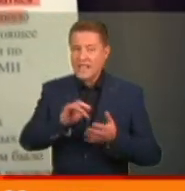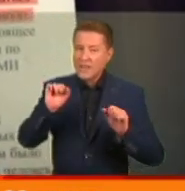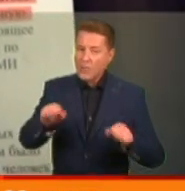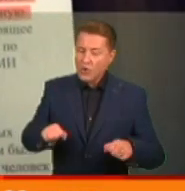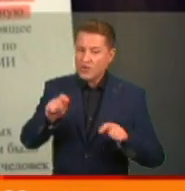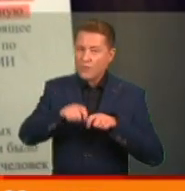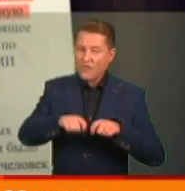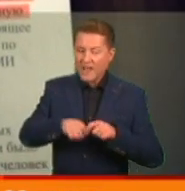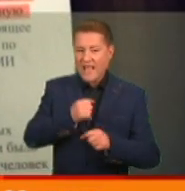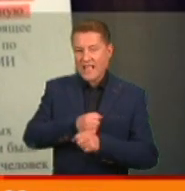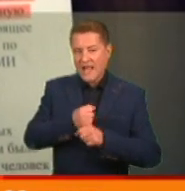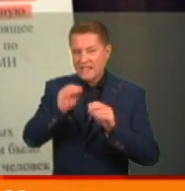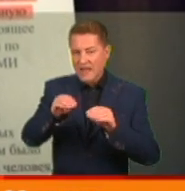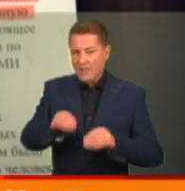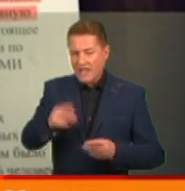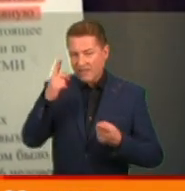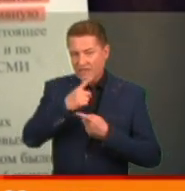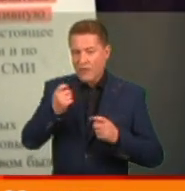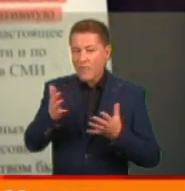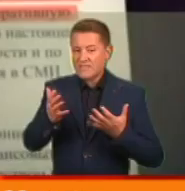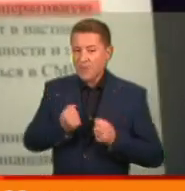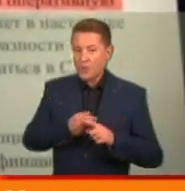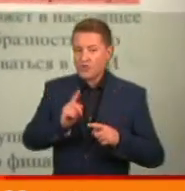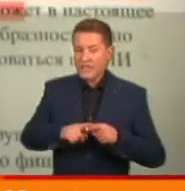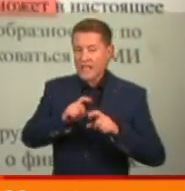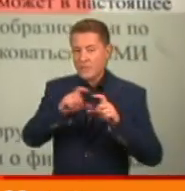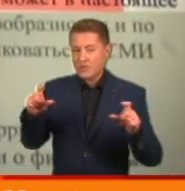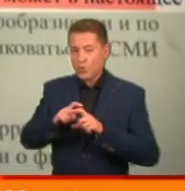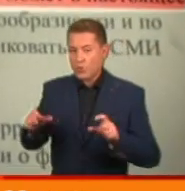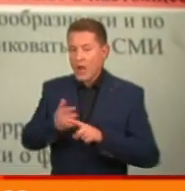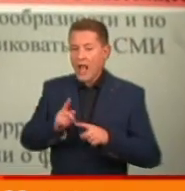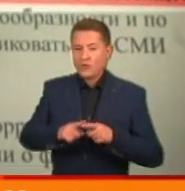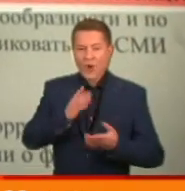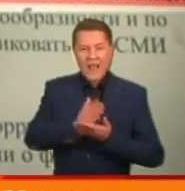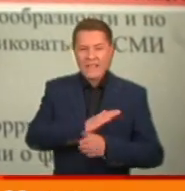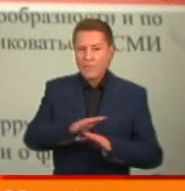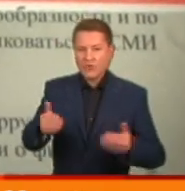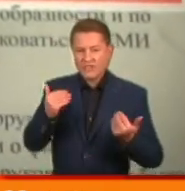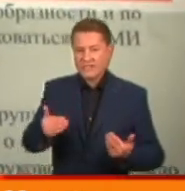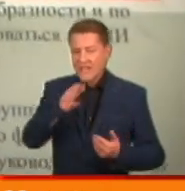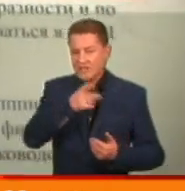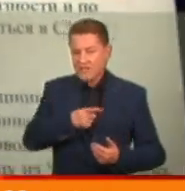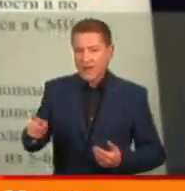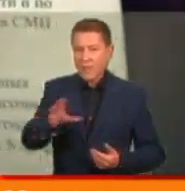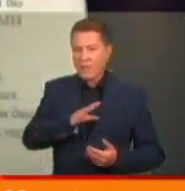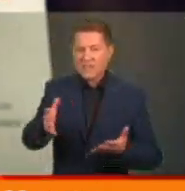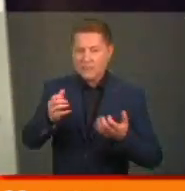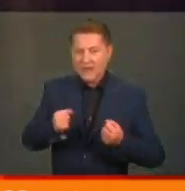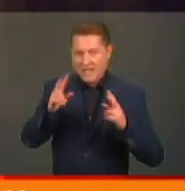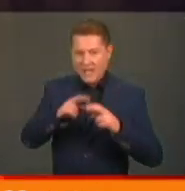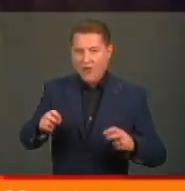разрабатывать отдельно оперативную информацию, полученную этими структурами, но которая не может в настоящее время быть принята в